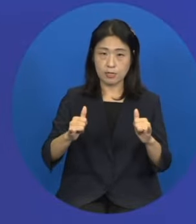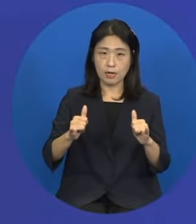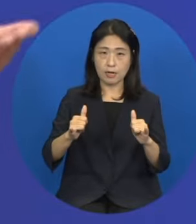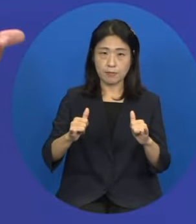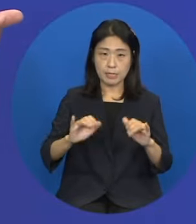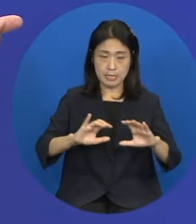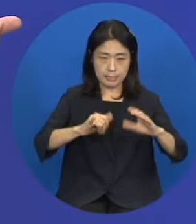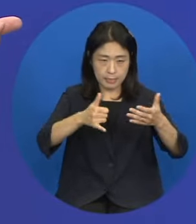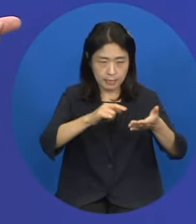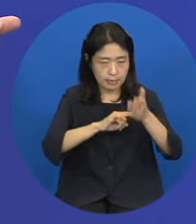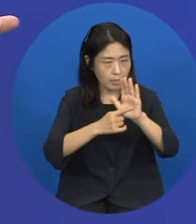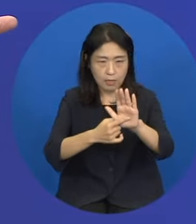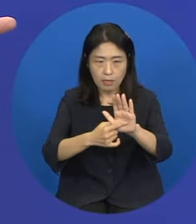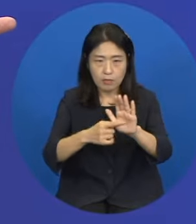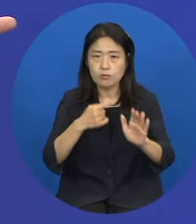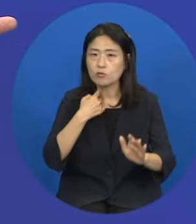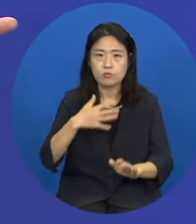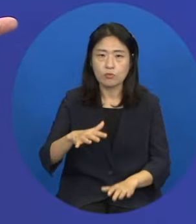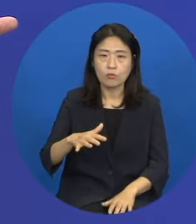전면이 나서지도 않고